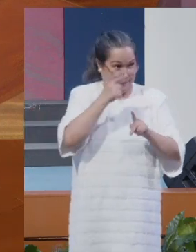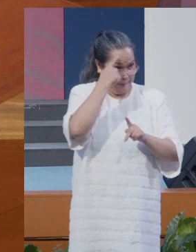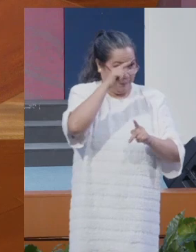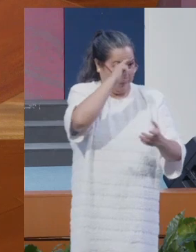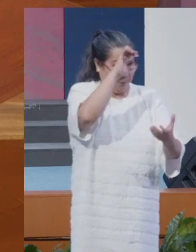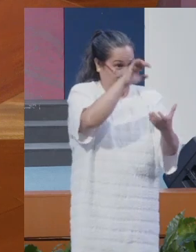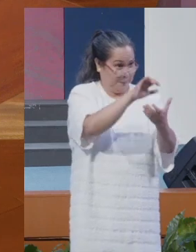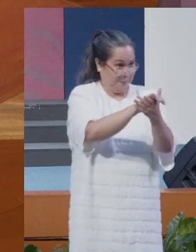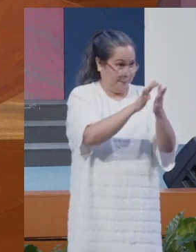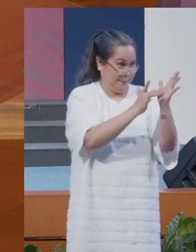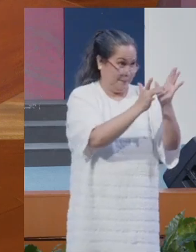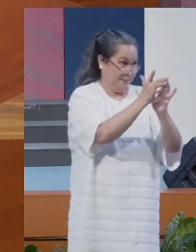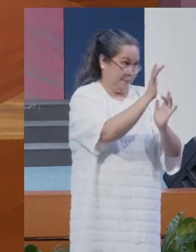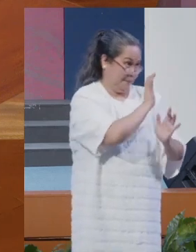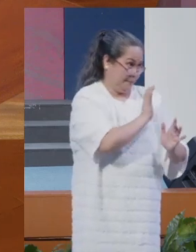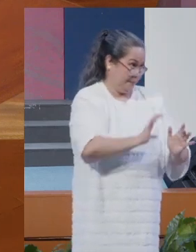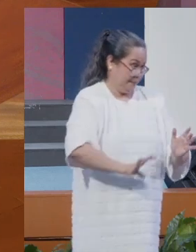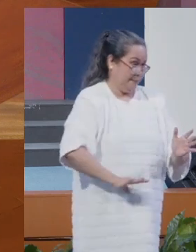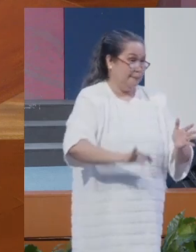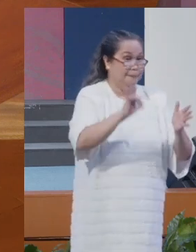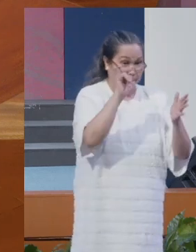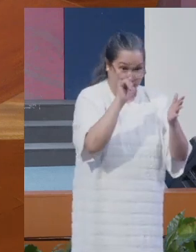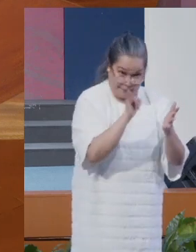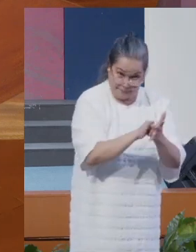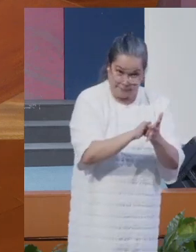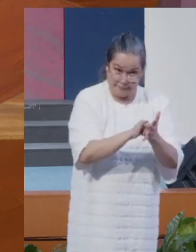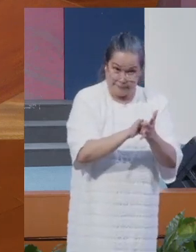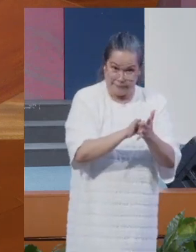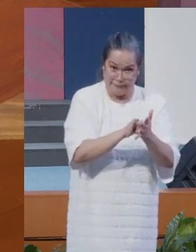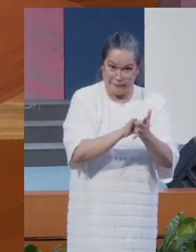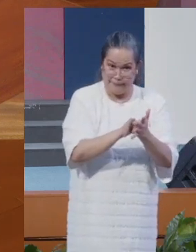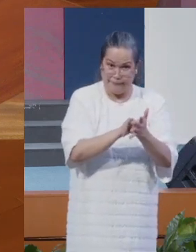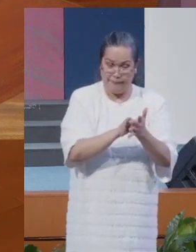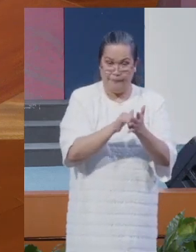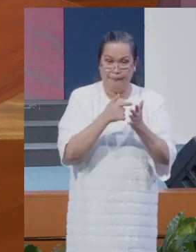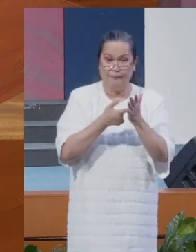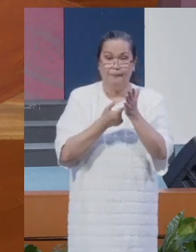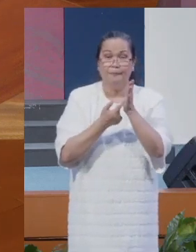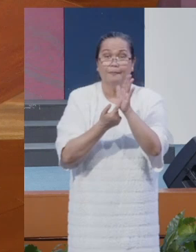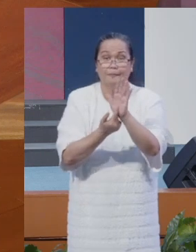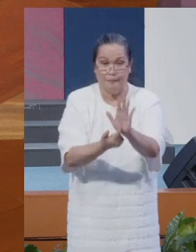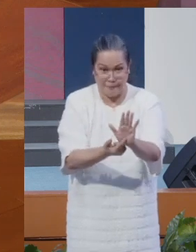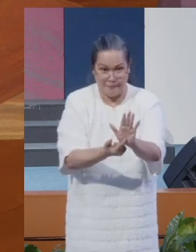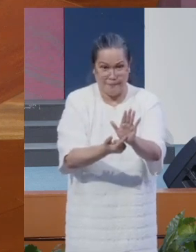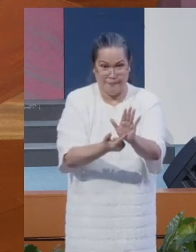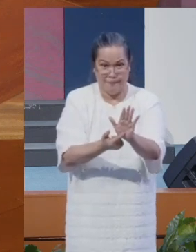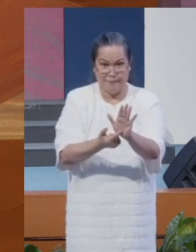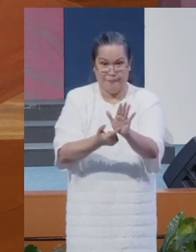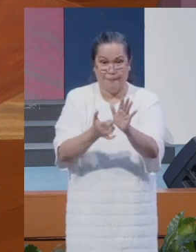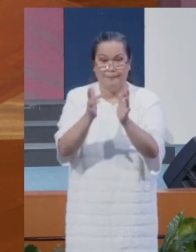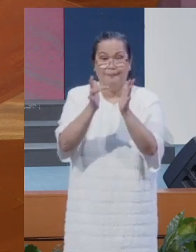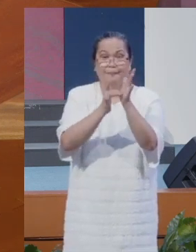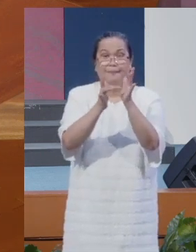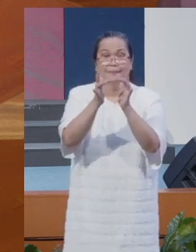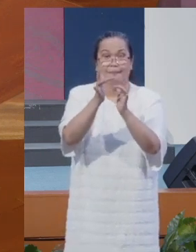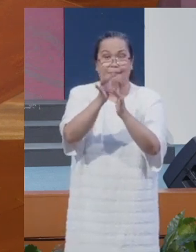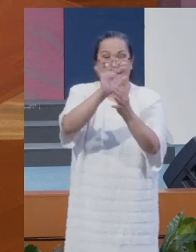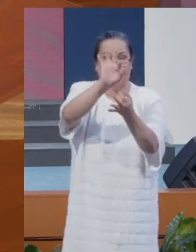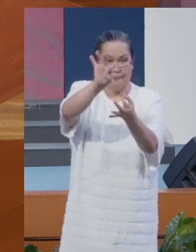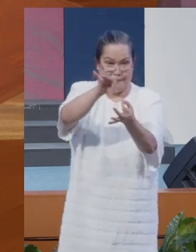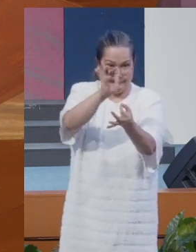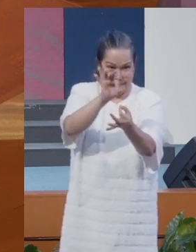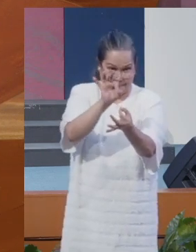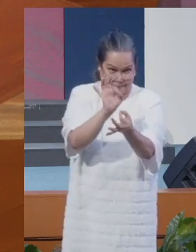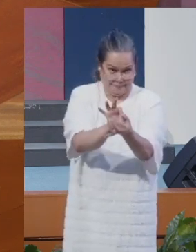sa Kanya. Yan po na pag-aralan natin sa Book of Hebrews. Siya yung naging sacrifice, the perfect